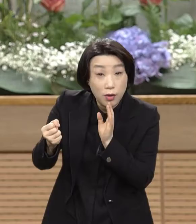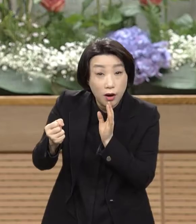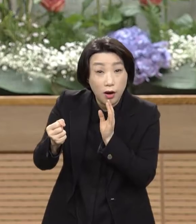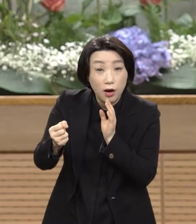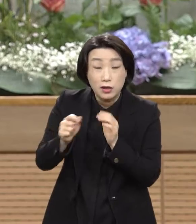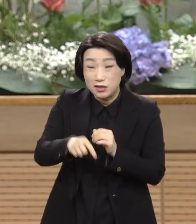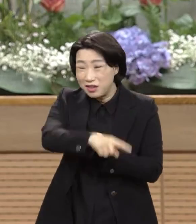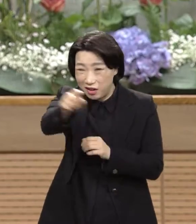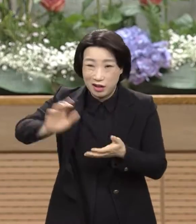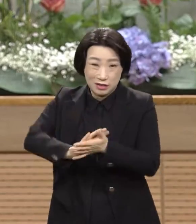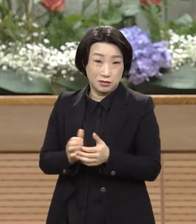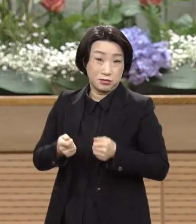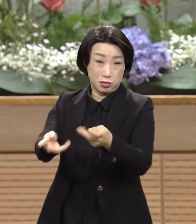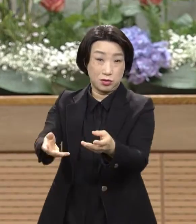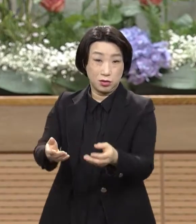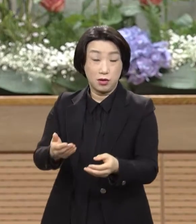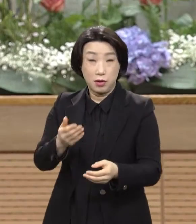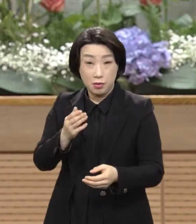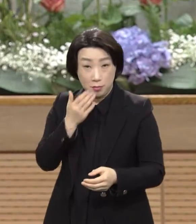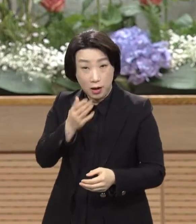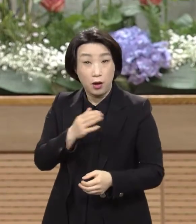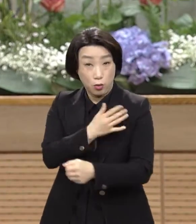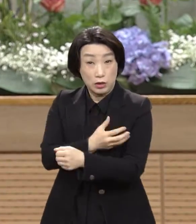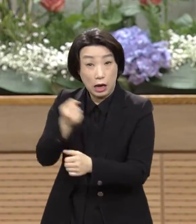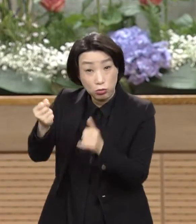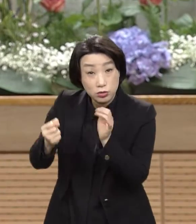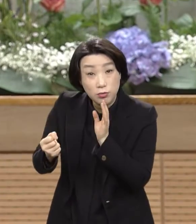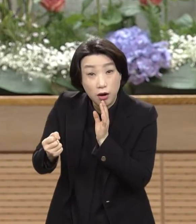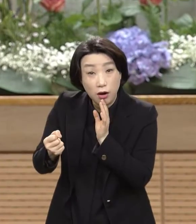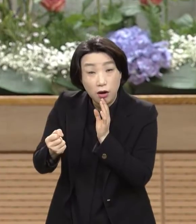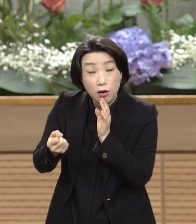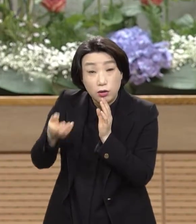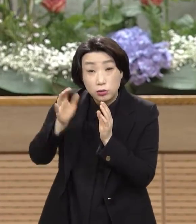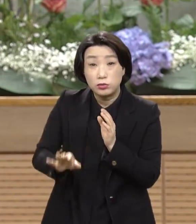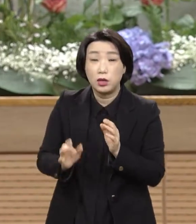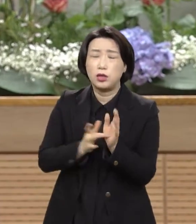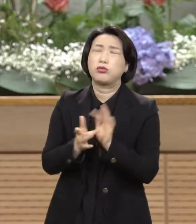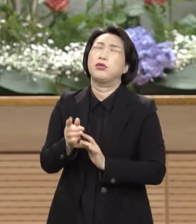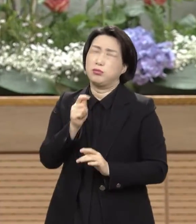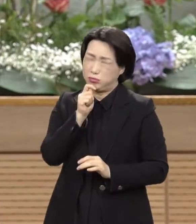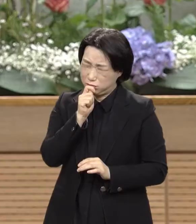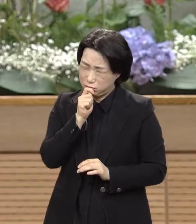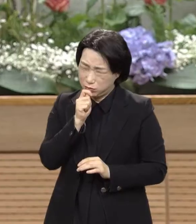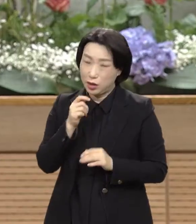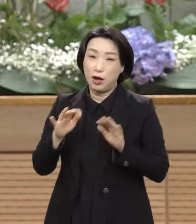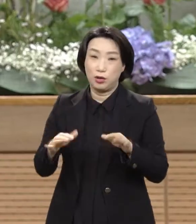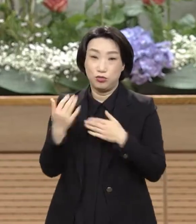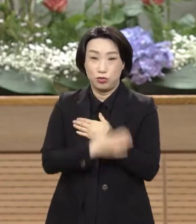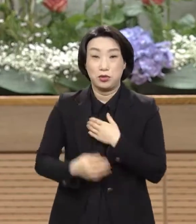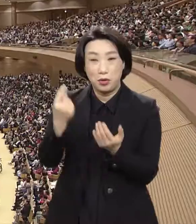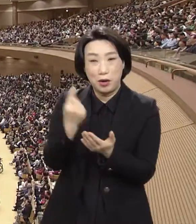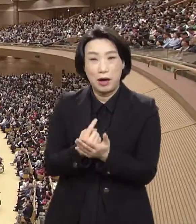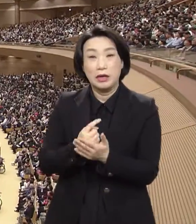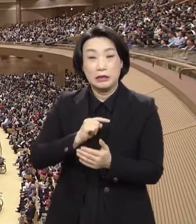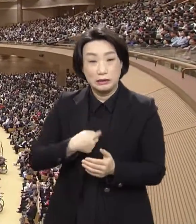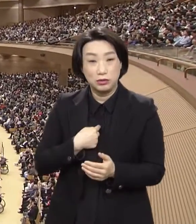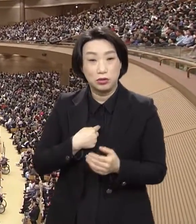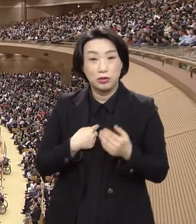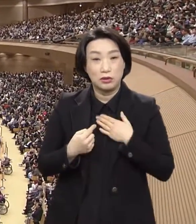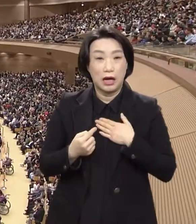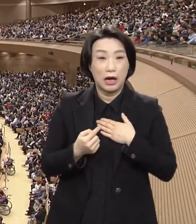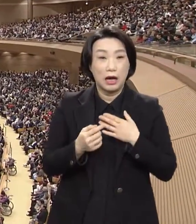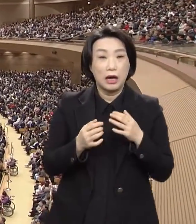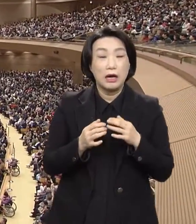그들을 처리할 수 있는, 살리고 죽일 수 있는 권세가 있지만은, 그러나 육신을 입고 와서 스스로